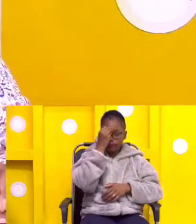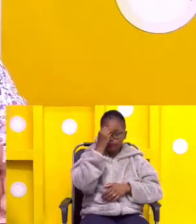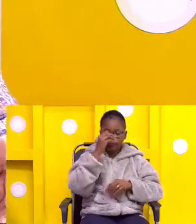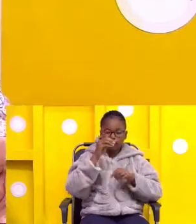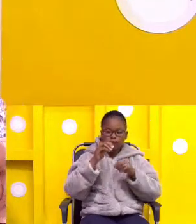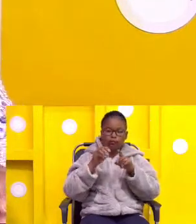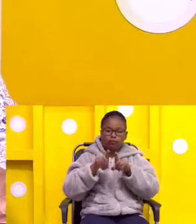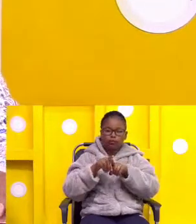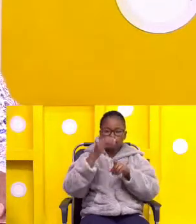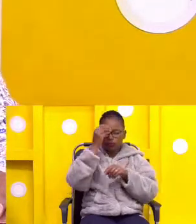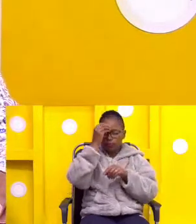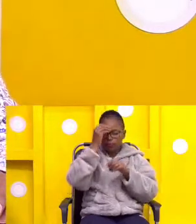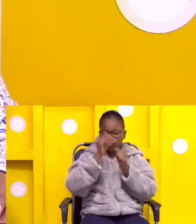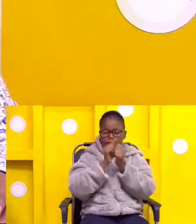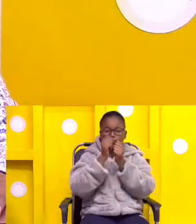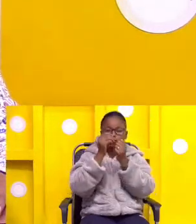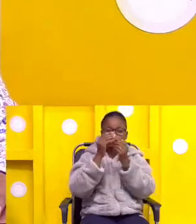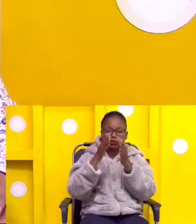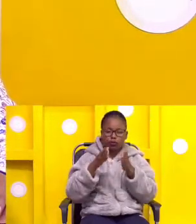niwe.